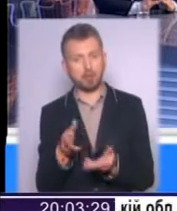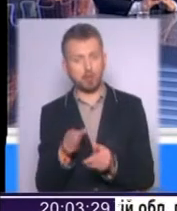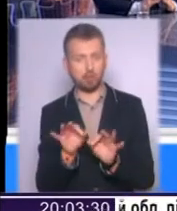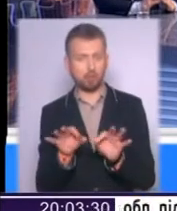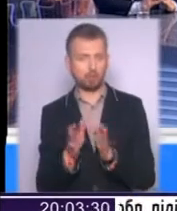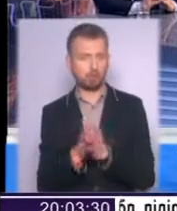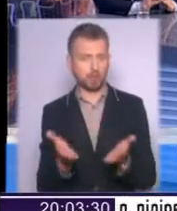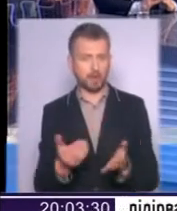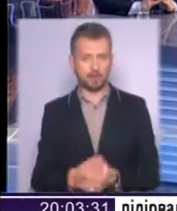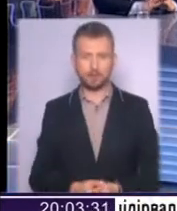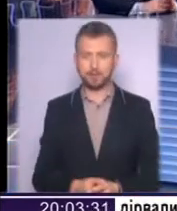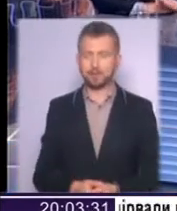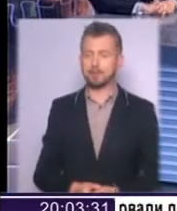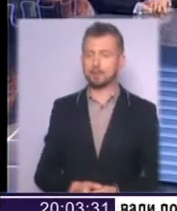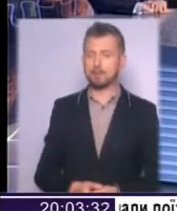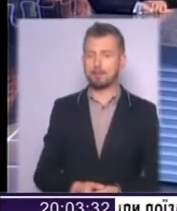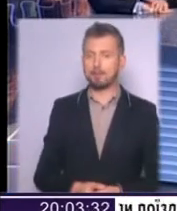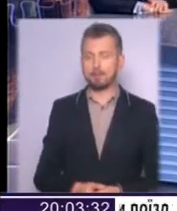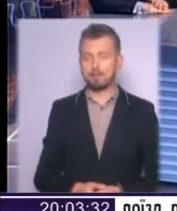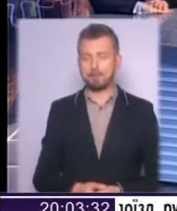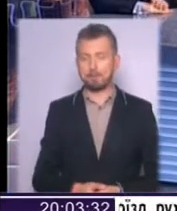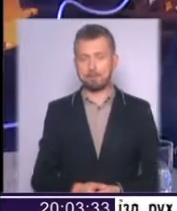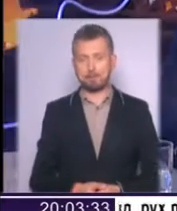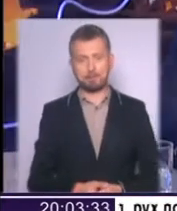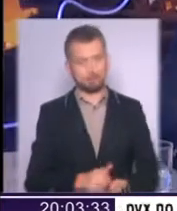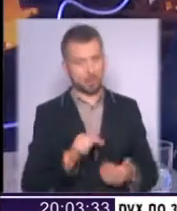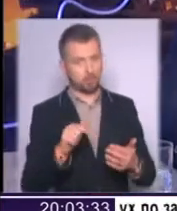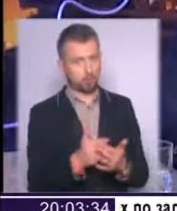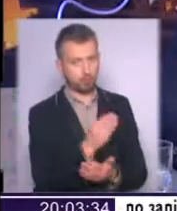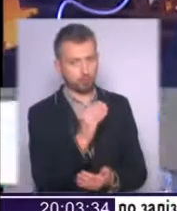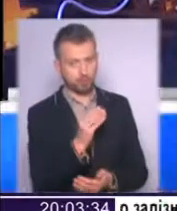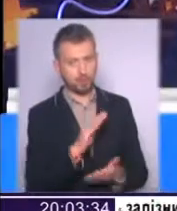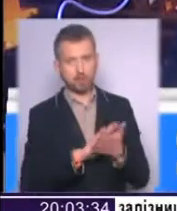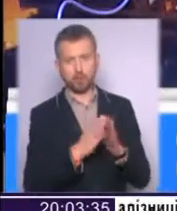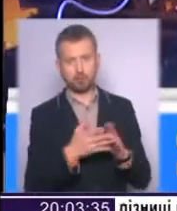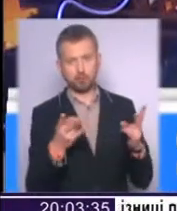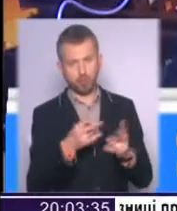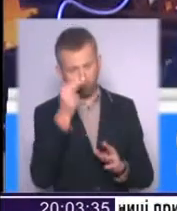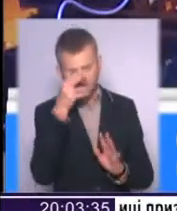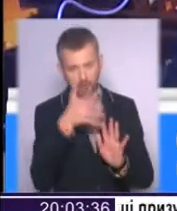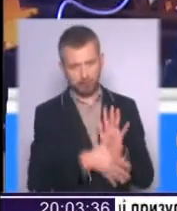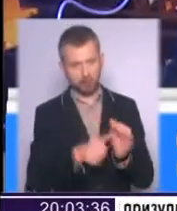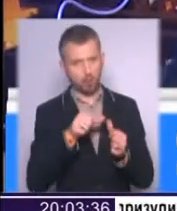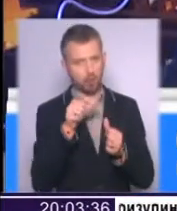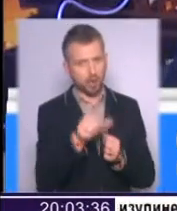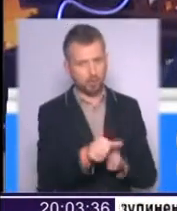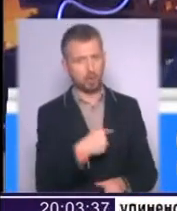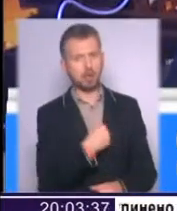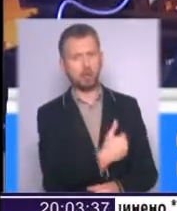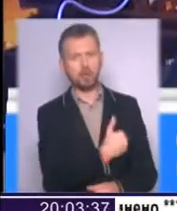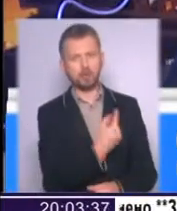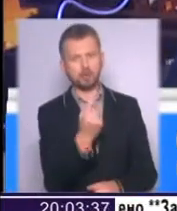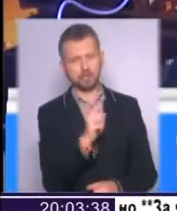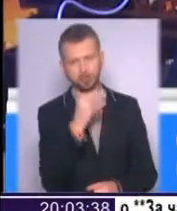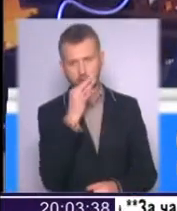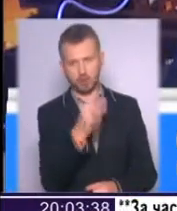будь ласка. Дякуємо дуже за дзвіночок. Пане Сергію, прошу, будь ласка. Знову ж, ситуацію потрібно цю вивчити окремо. Я хочу єдине, що сказати,